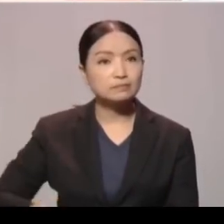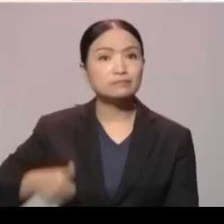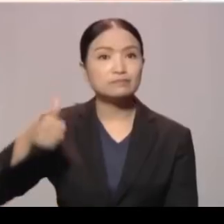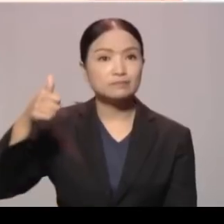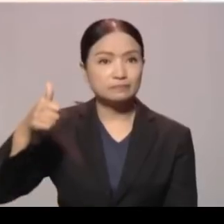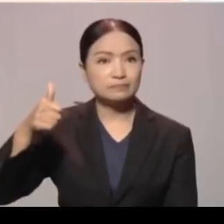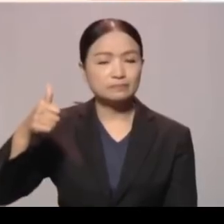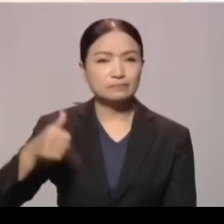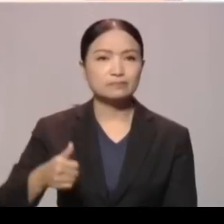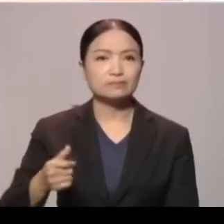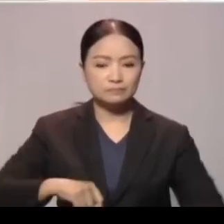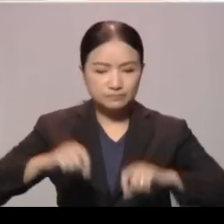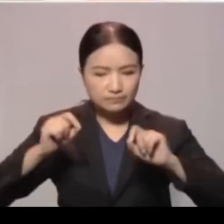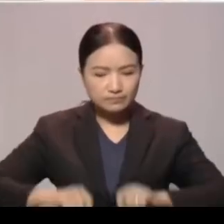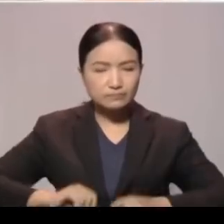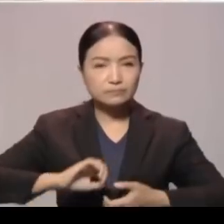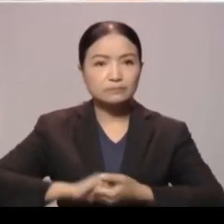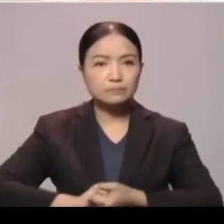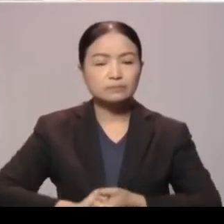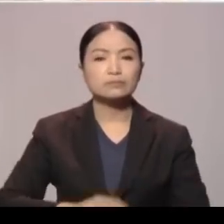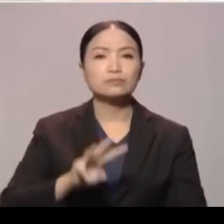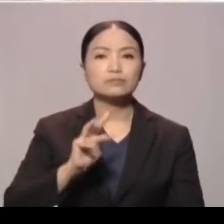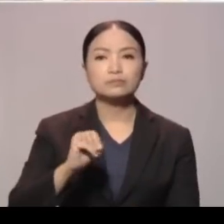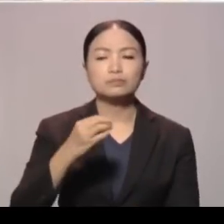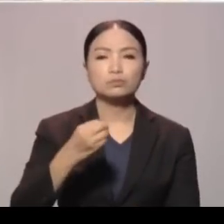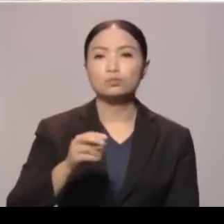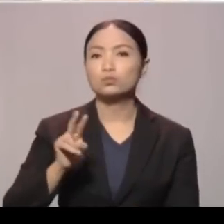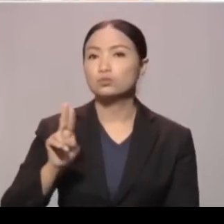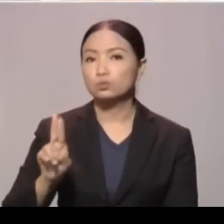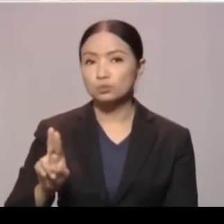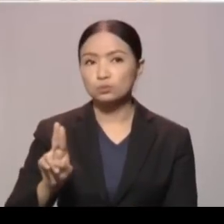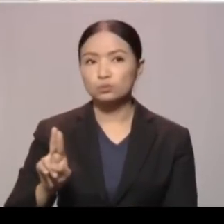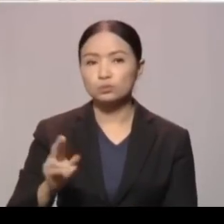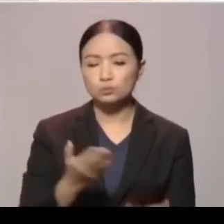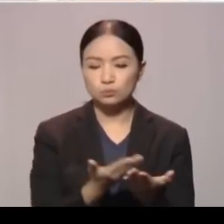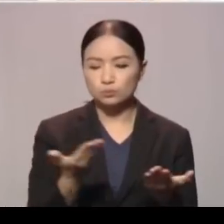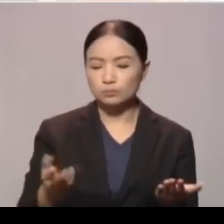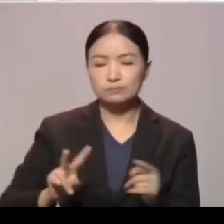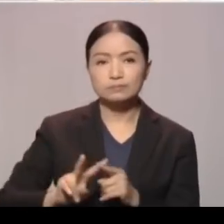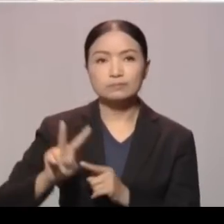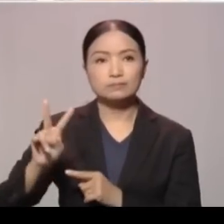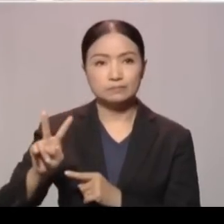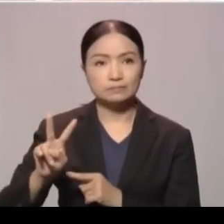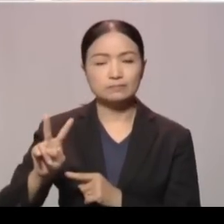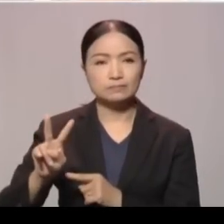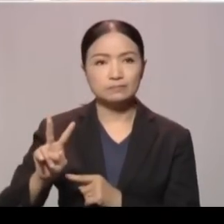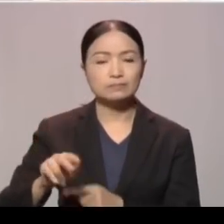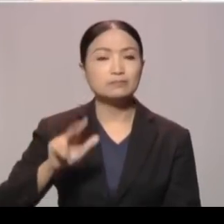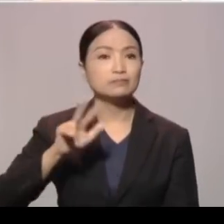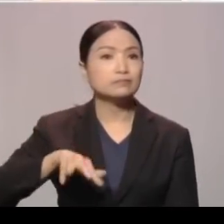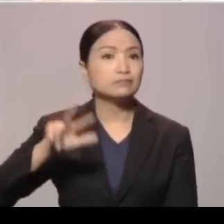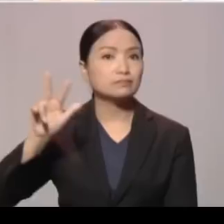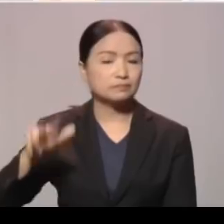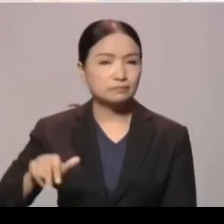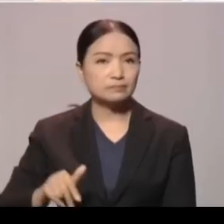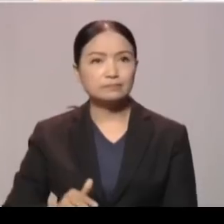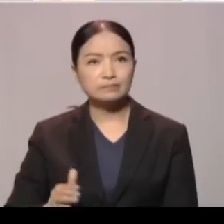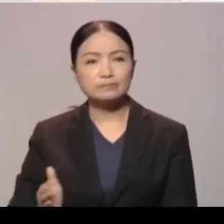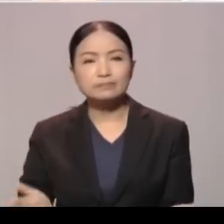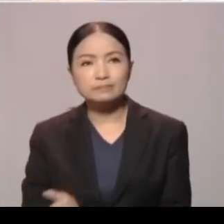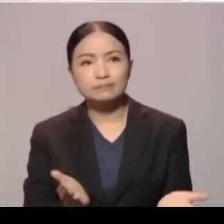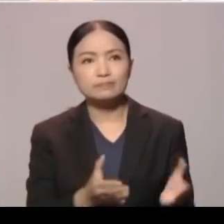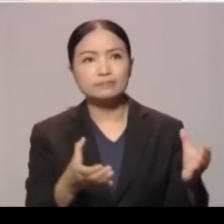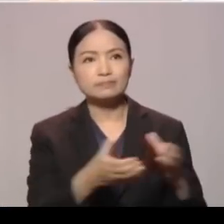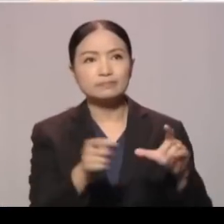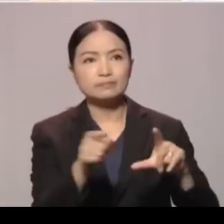จจะต้องทำ MOU บางอย่างกับก้าวไกลเป็นนะครับ MOU ฉบับ2ว่าเพื่อไทยจะหนุนก้าวไกลให้